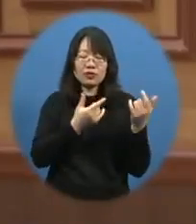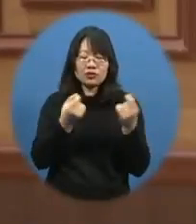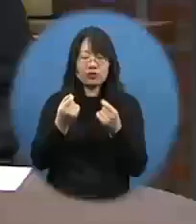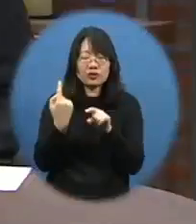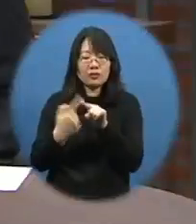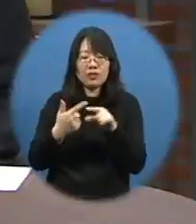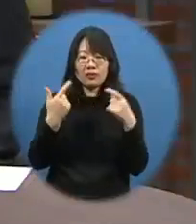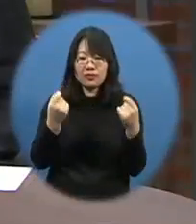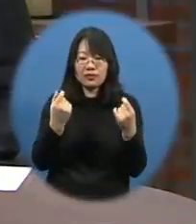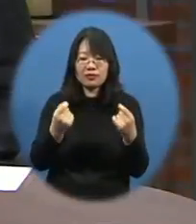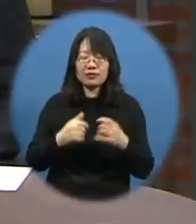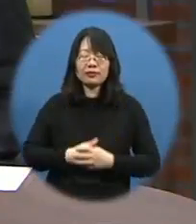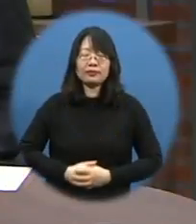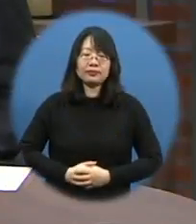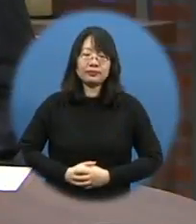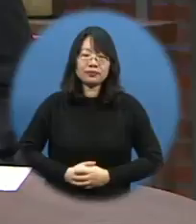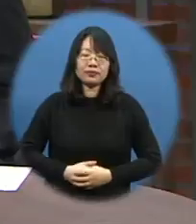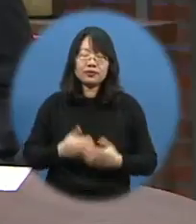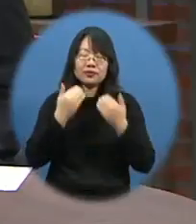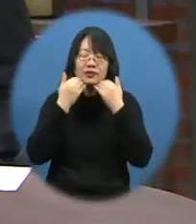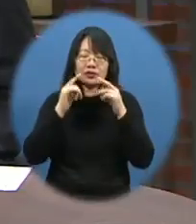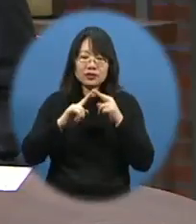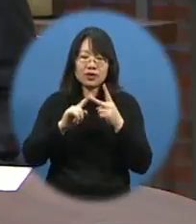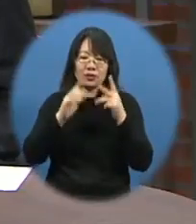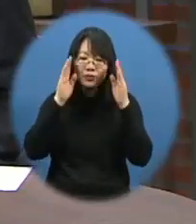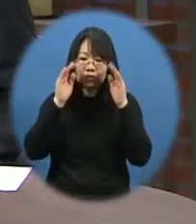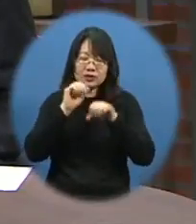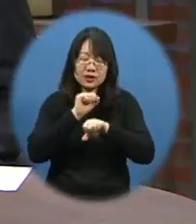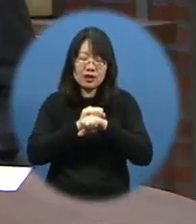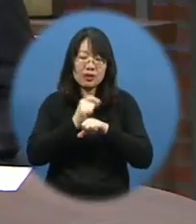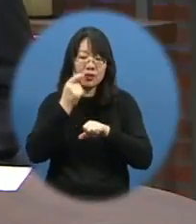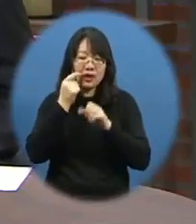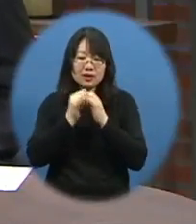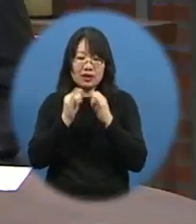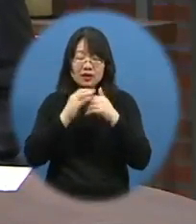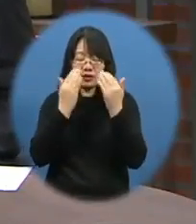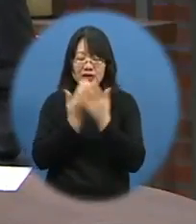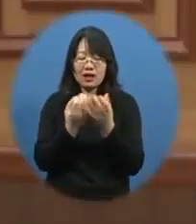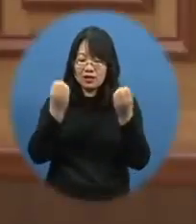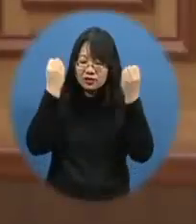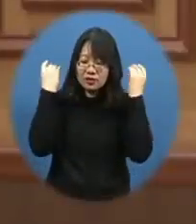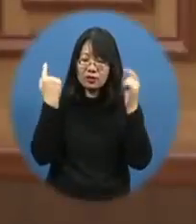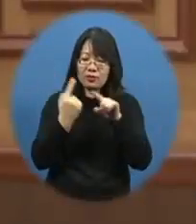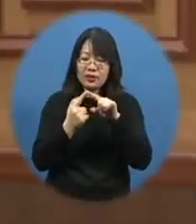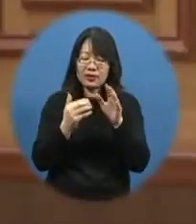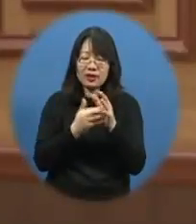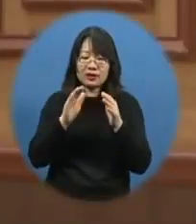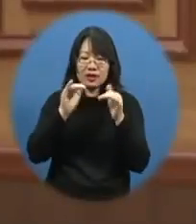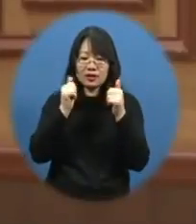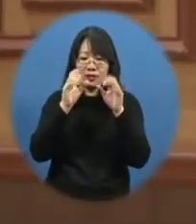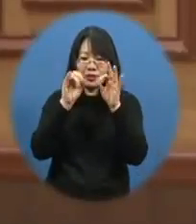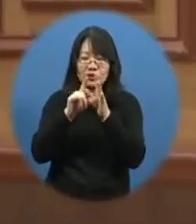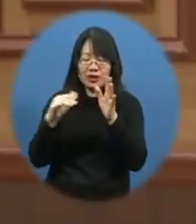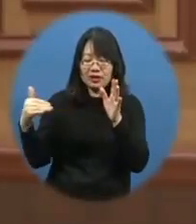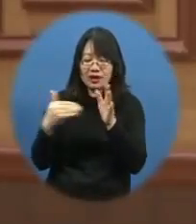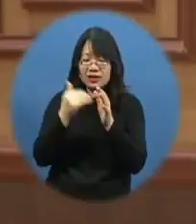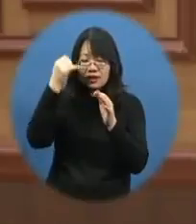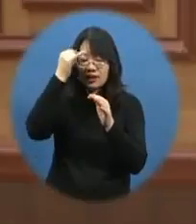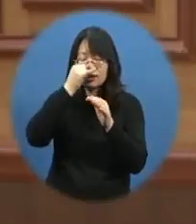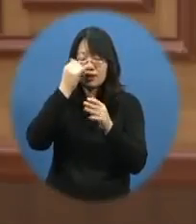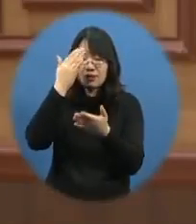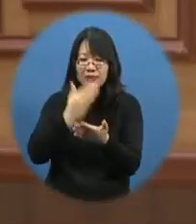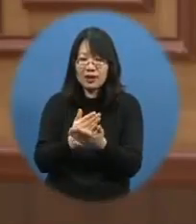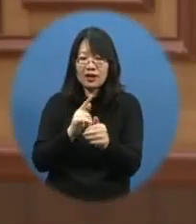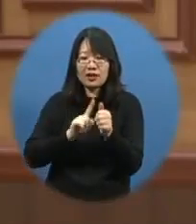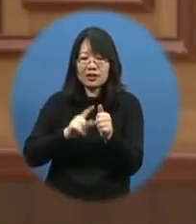똑같이 잊어버린 겁니다. 네, 네. 누구나 공부 잘하는 학생은 못한 학생은 다 잊어버린 게 마찬가지인데 시험 볼 때까지 기억하냐